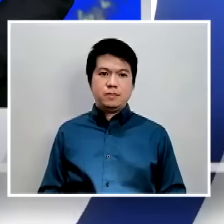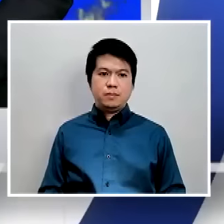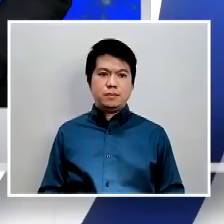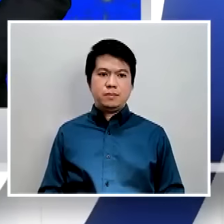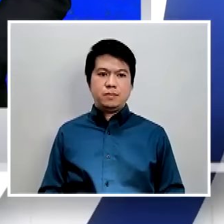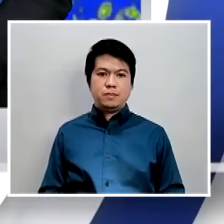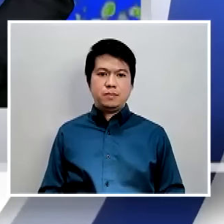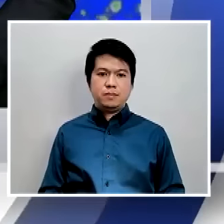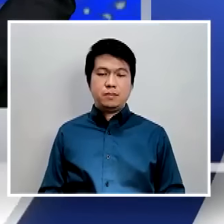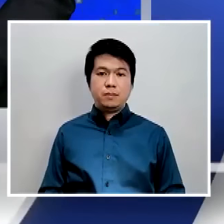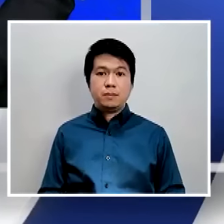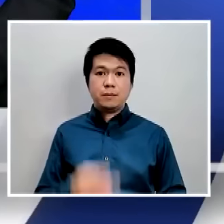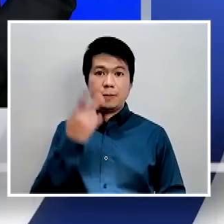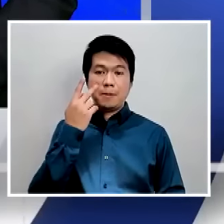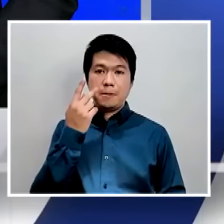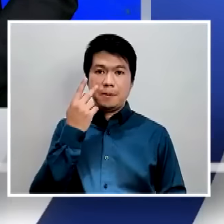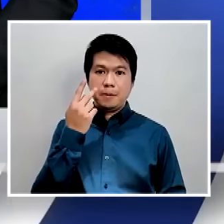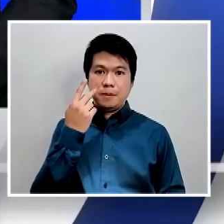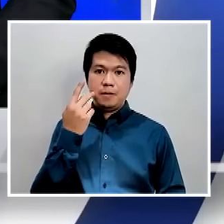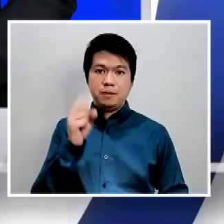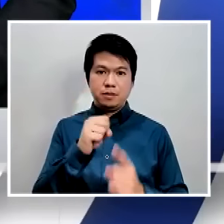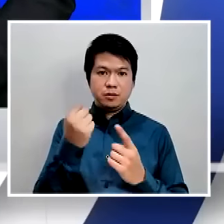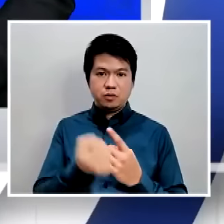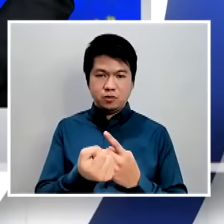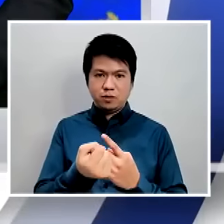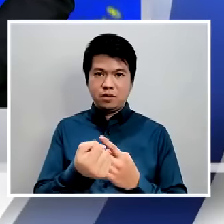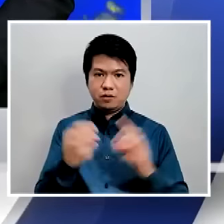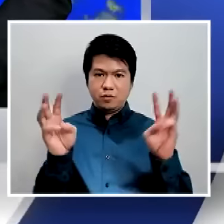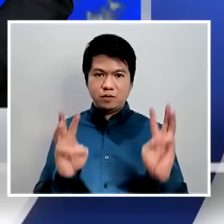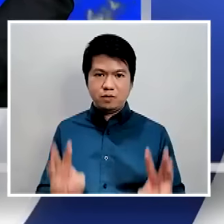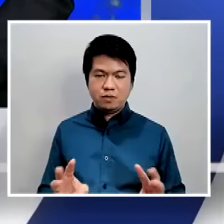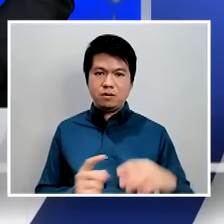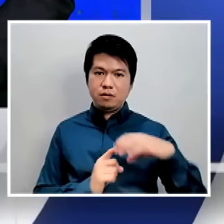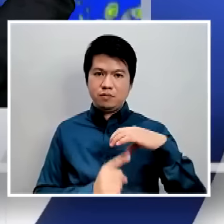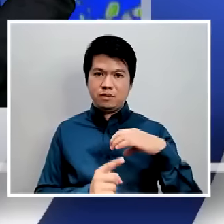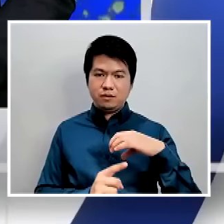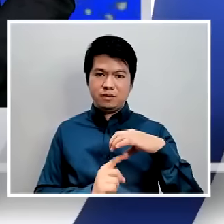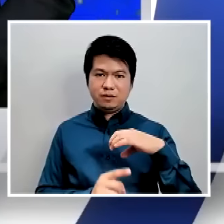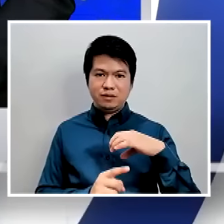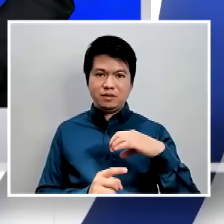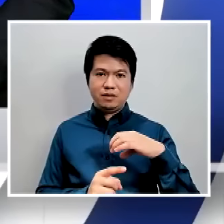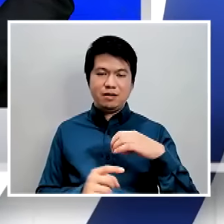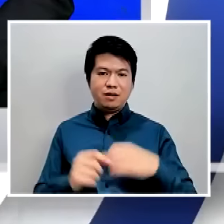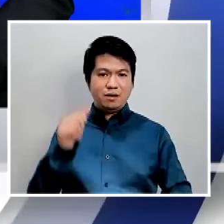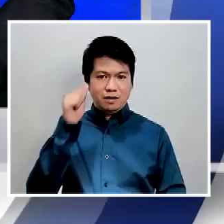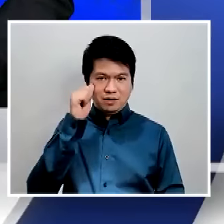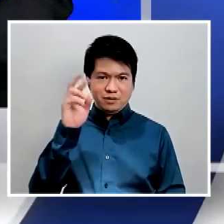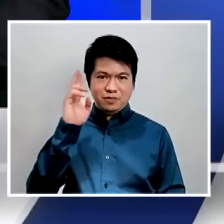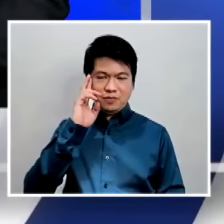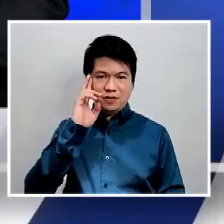Alamin muna natin ang lagay ng panahon mula kay ABS-CBN resident meteorologist Ariel Rojas.